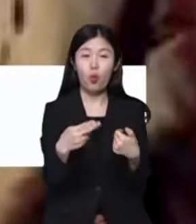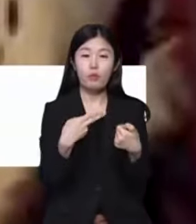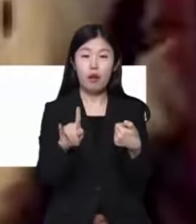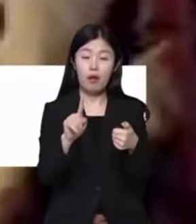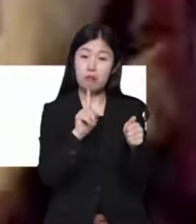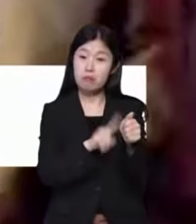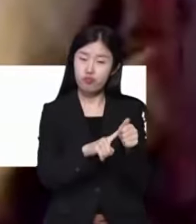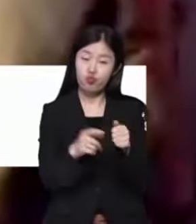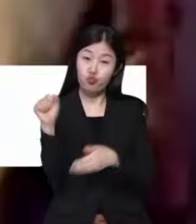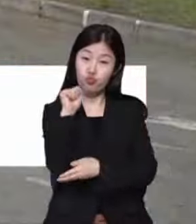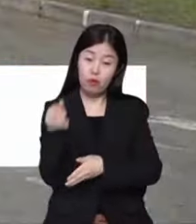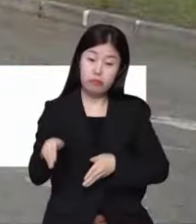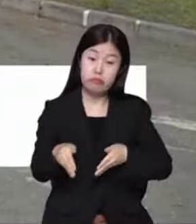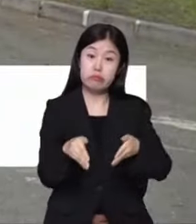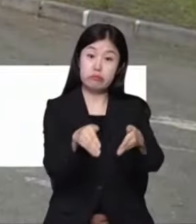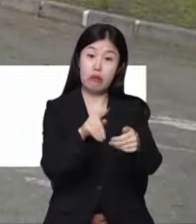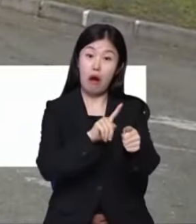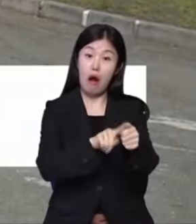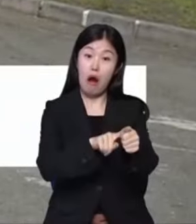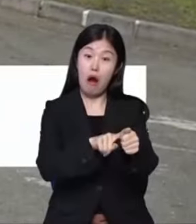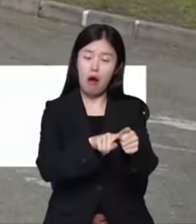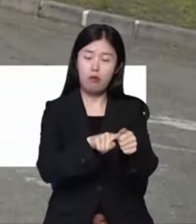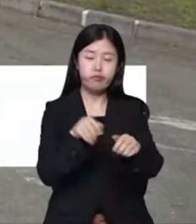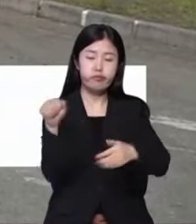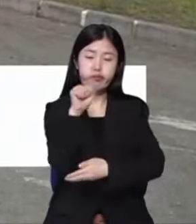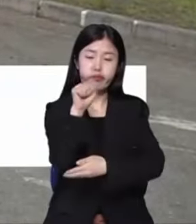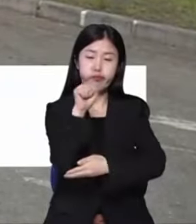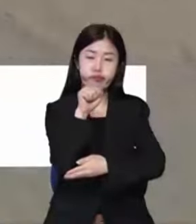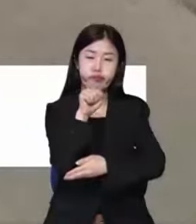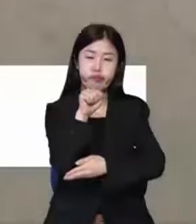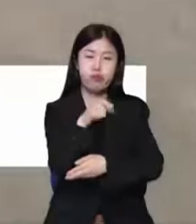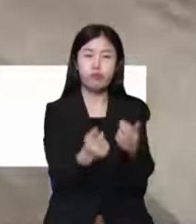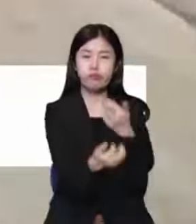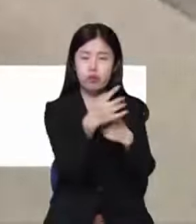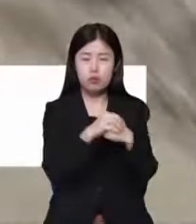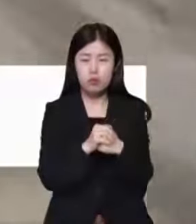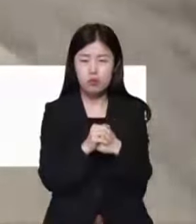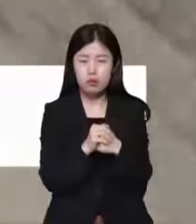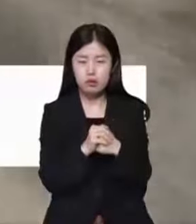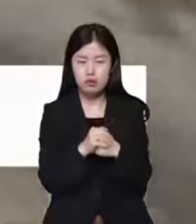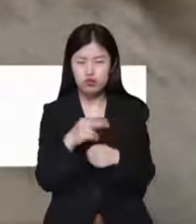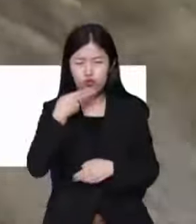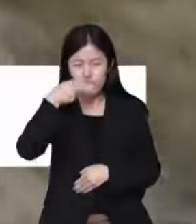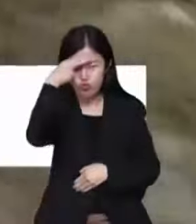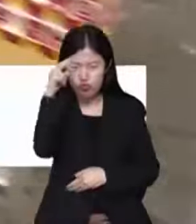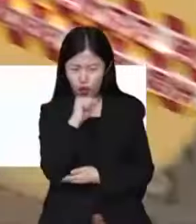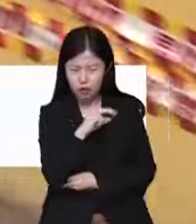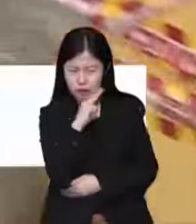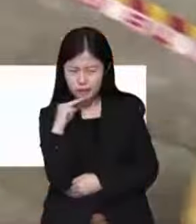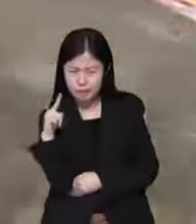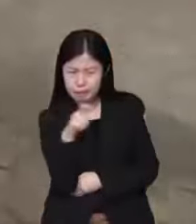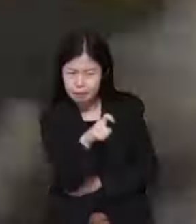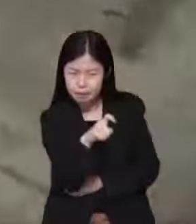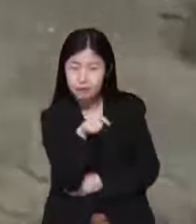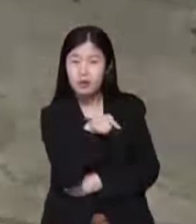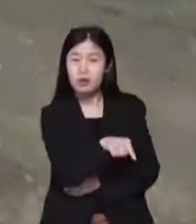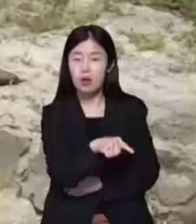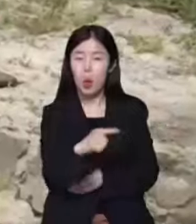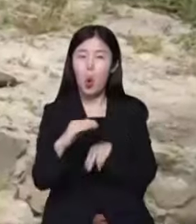차량에서 불이 났습니다. 음주운전 의심 신고를 당한 A씨가 경찰의 검문에 응하지 않고 달아나던 중 사고를 낸